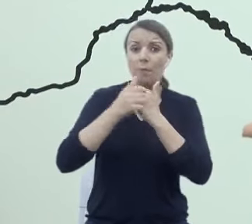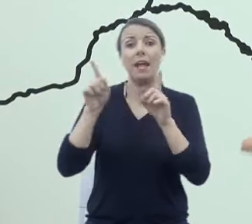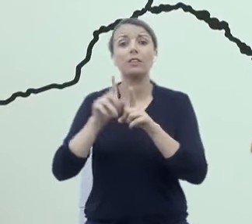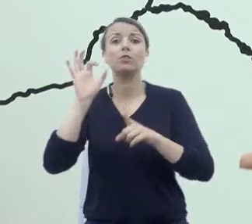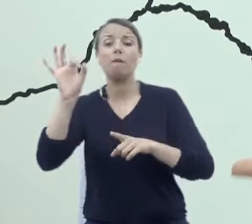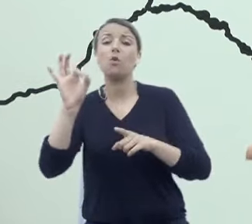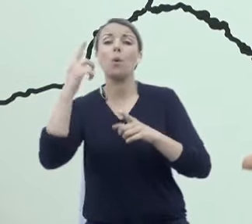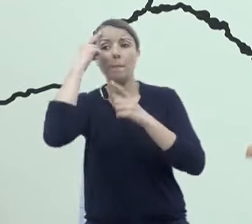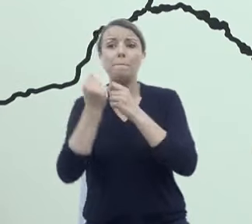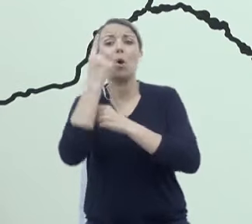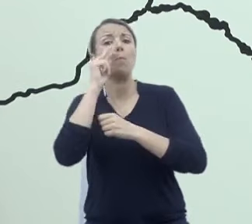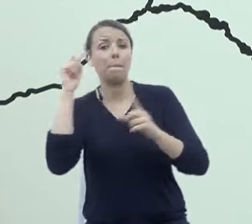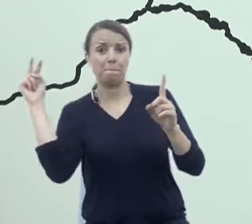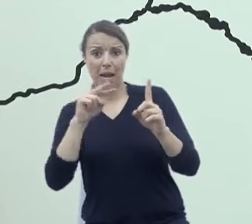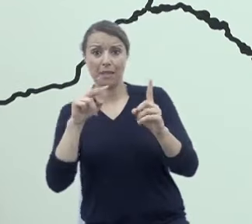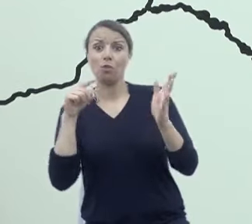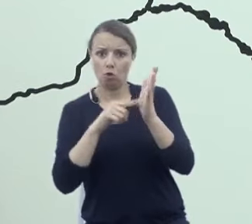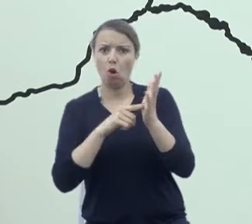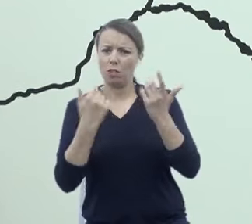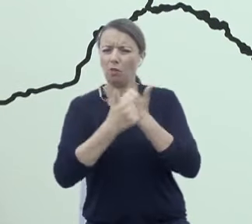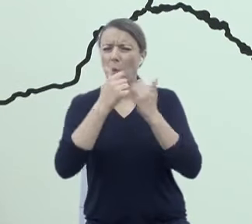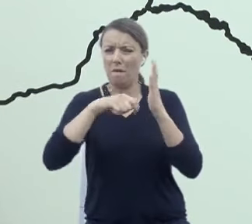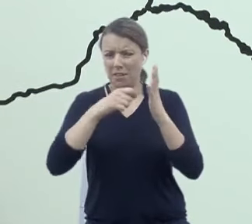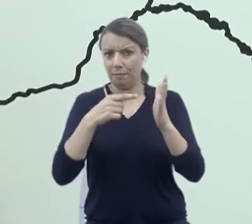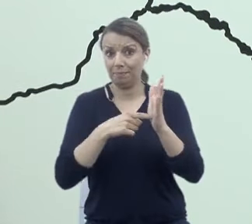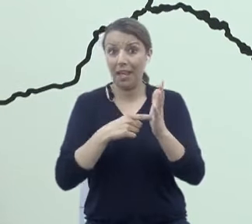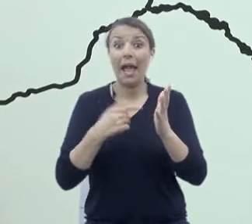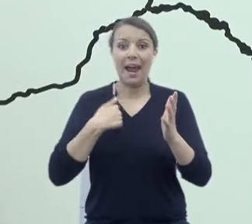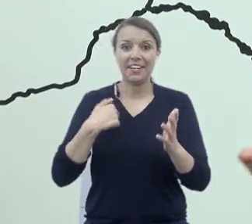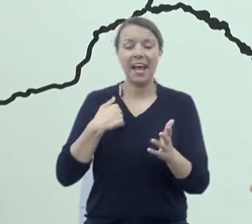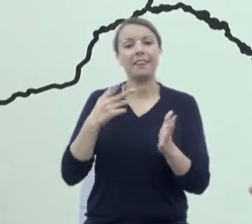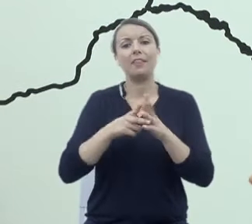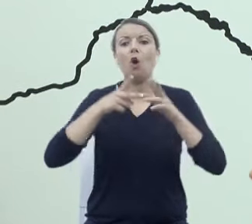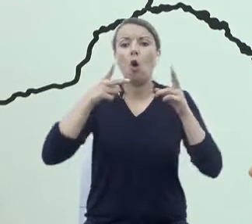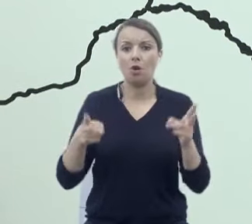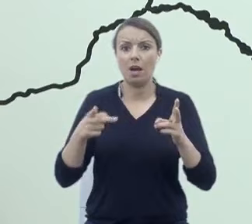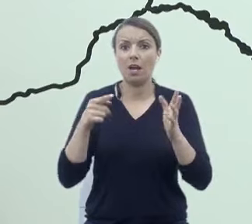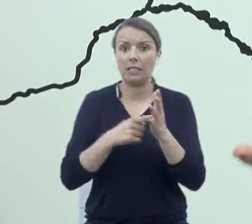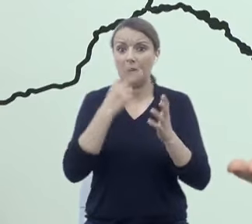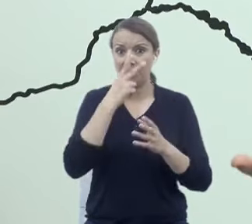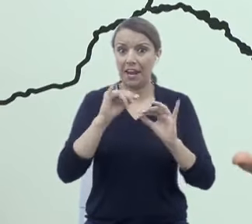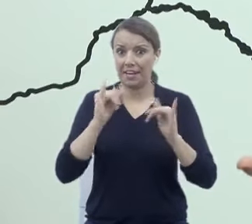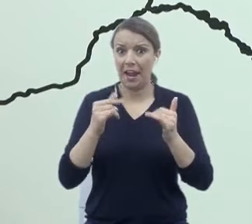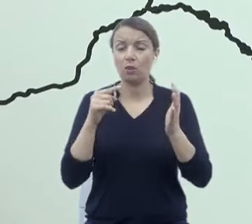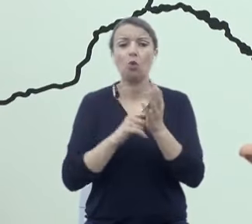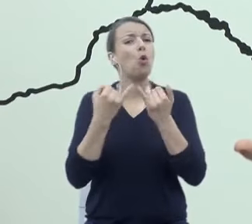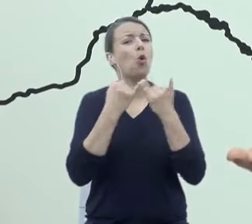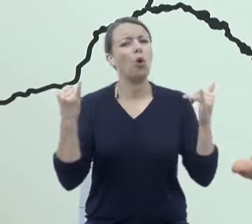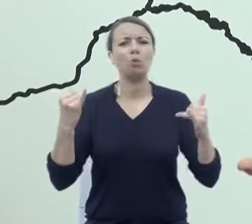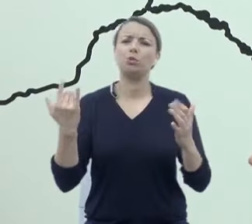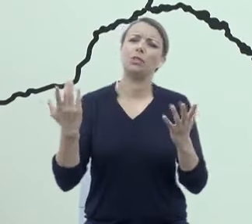widzimy to, co możemy, dla mnie, to co ja widzę, prawda, jako zapis tego okresu, to tarcie, różne głosy. One